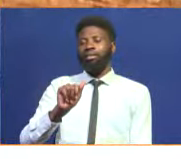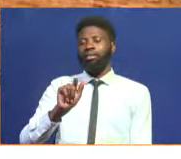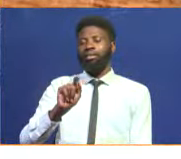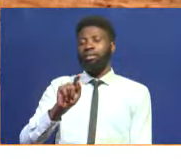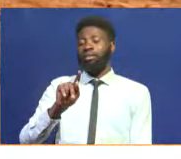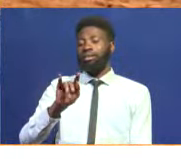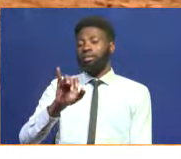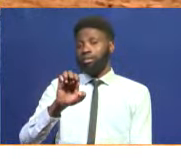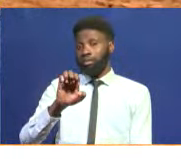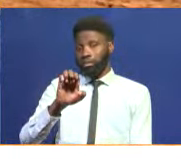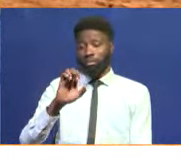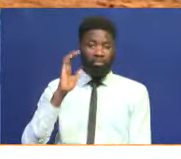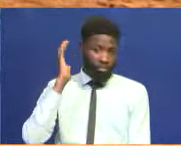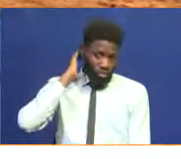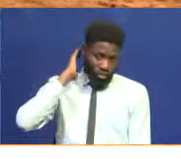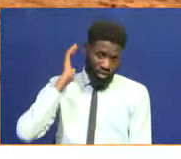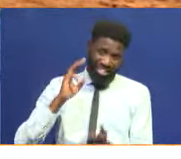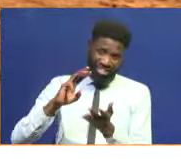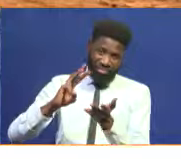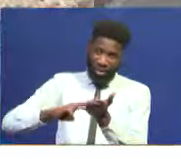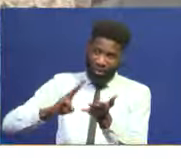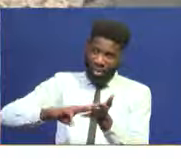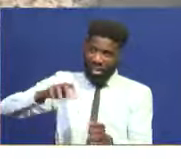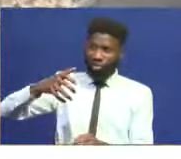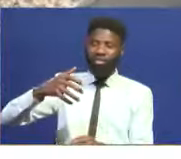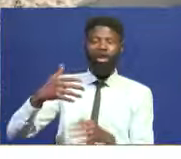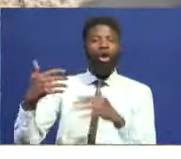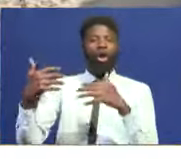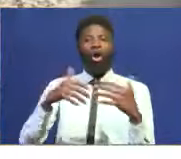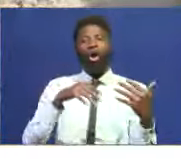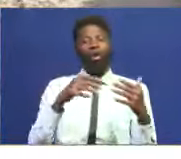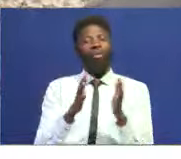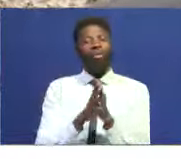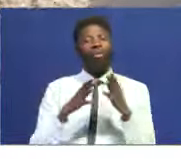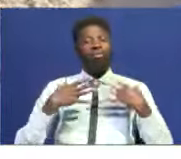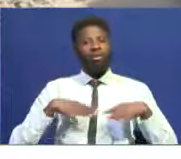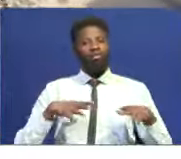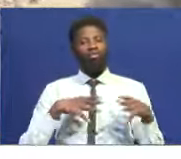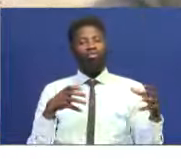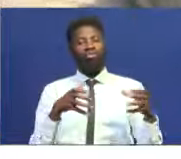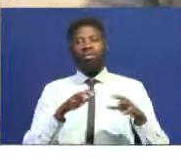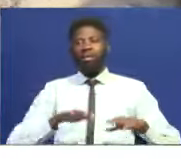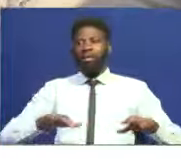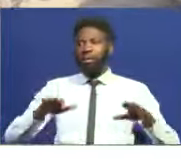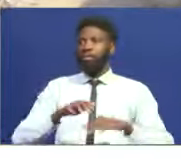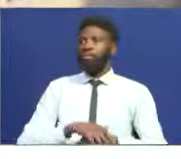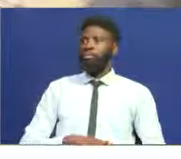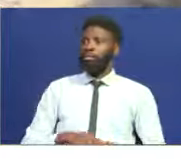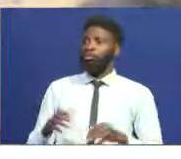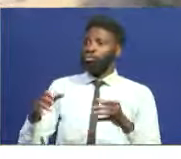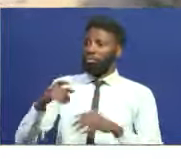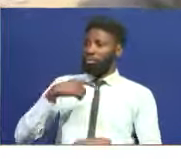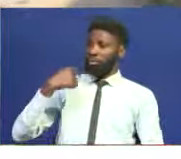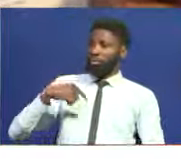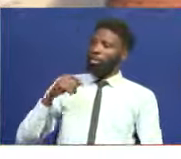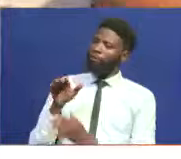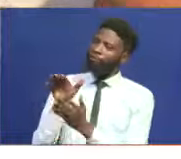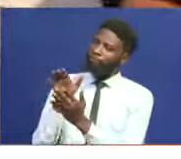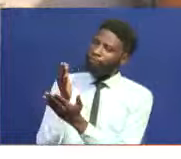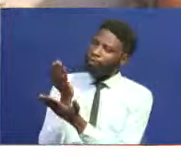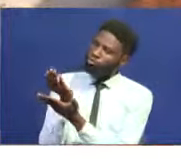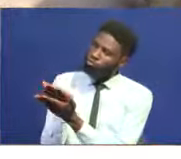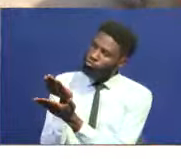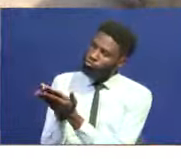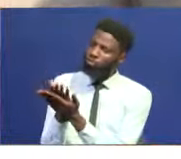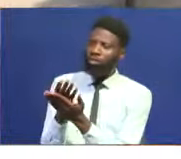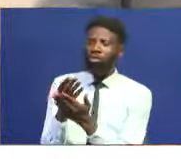hiyo kuhusiana na miradi ya maendeleo ya jamii. Wa China tuliomba hata school fee ya watoto hakuna, tuliomba